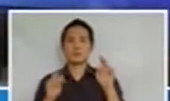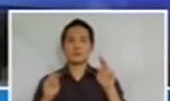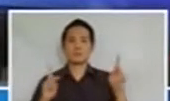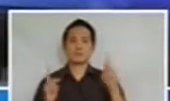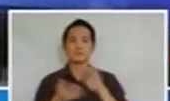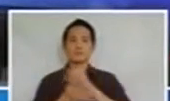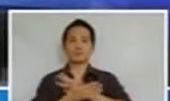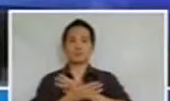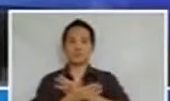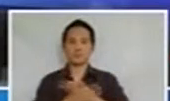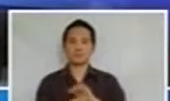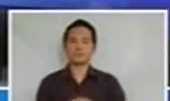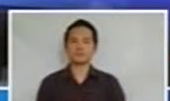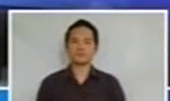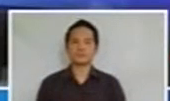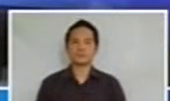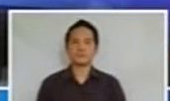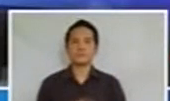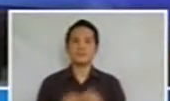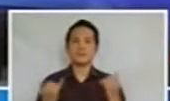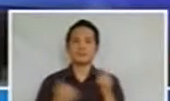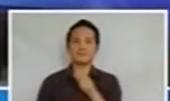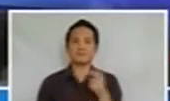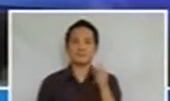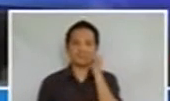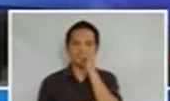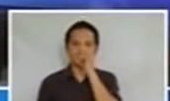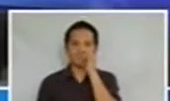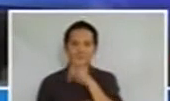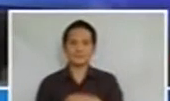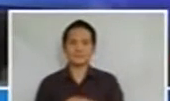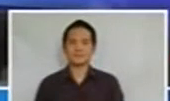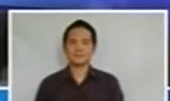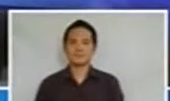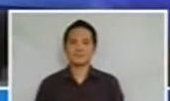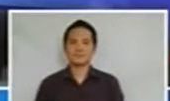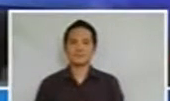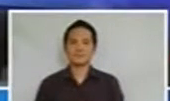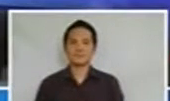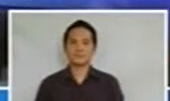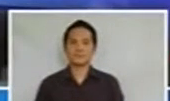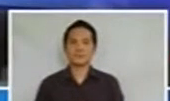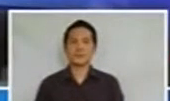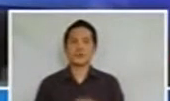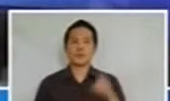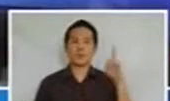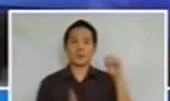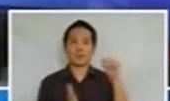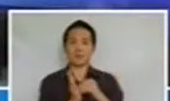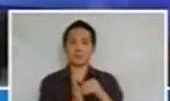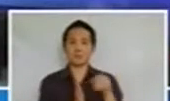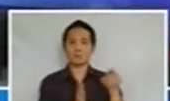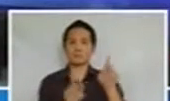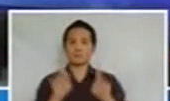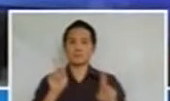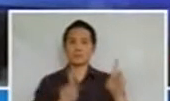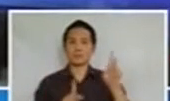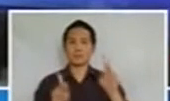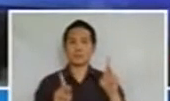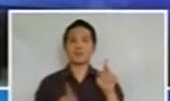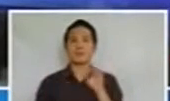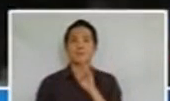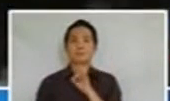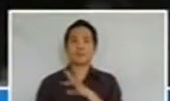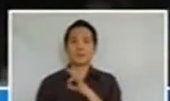1,580 na residente ng Iloilo City na apektado sa pinatutupad na community quarantine. Ito ay sa ilalim ng